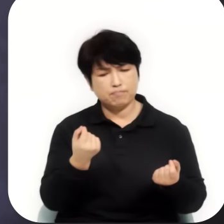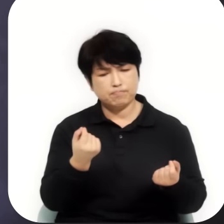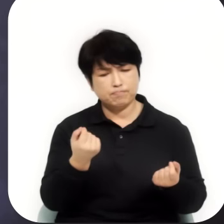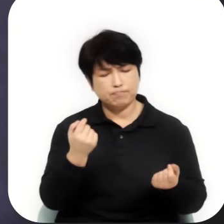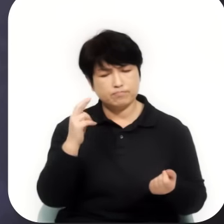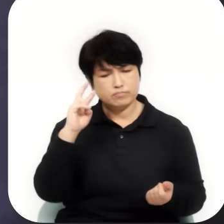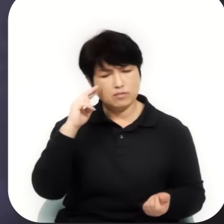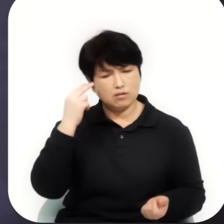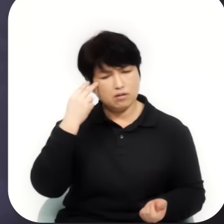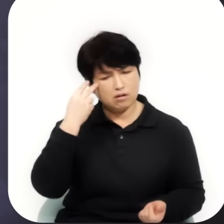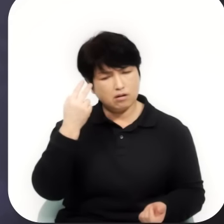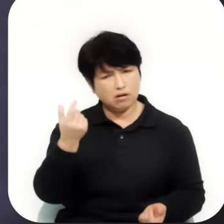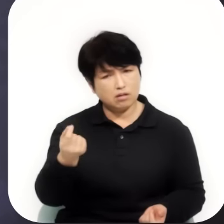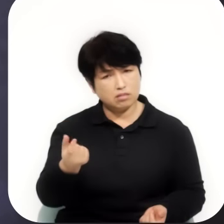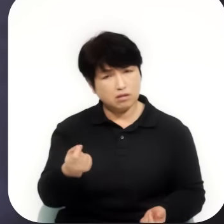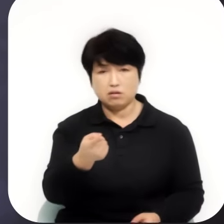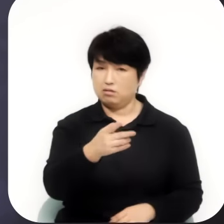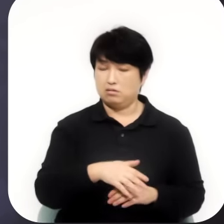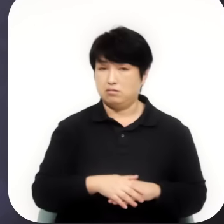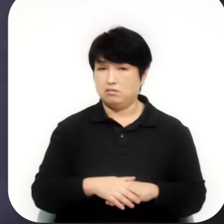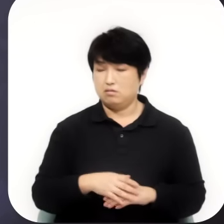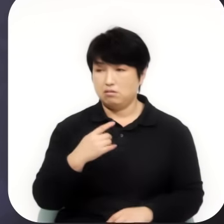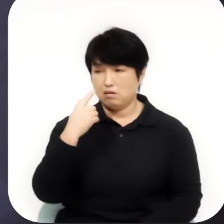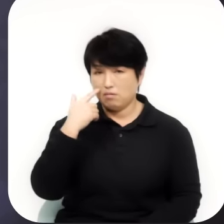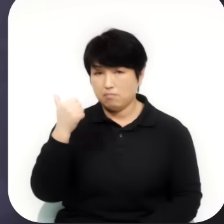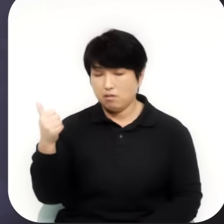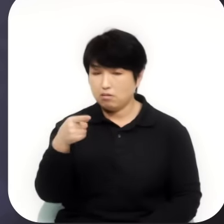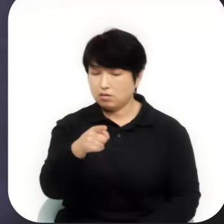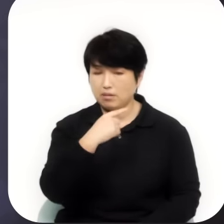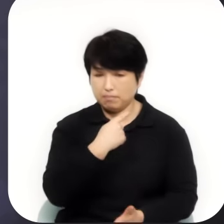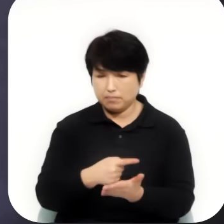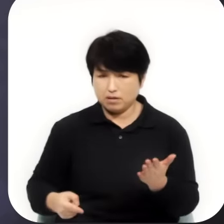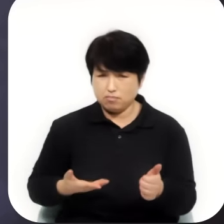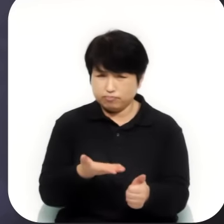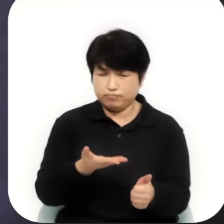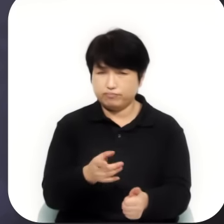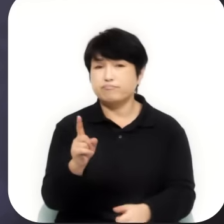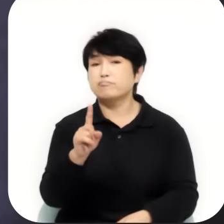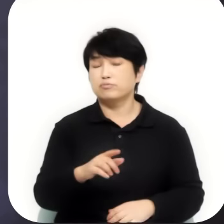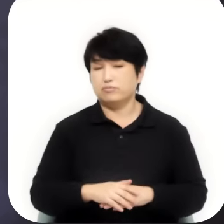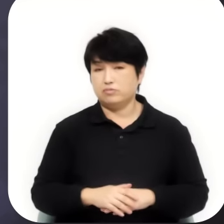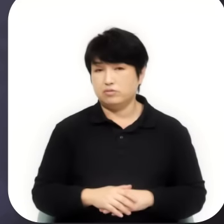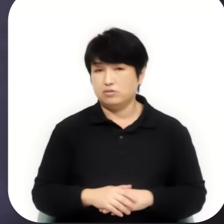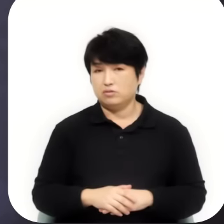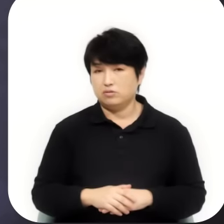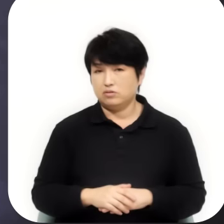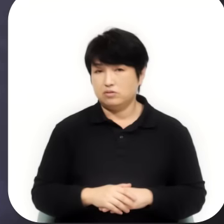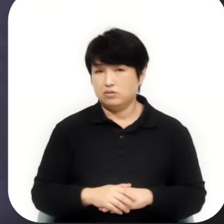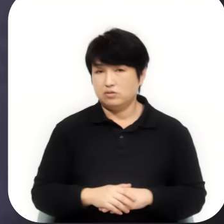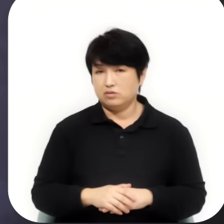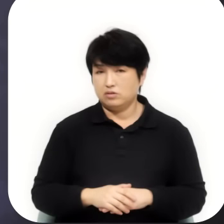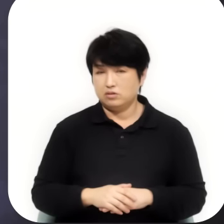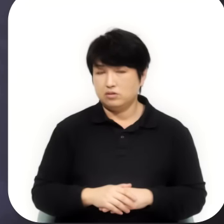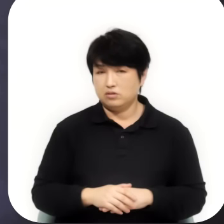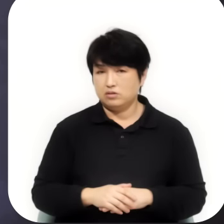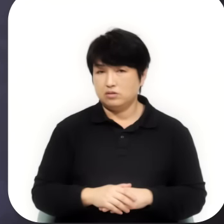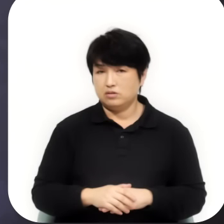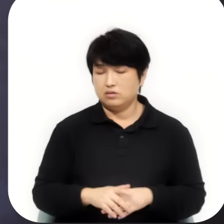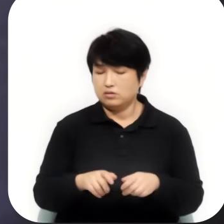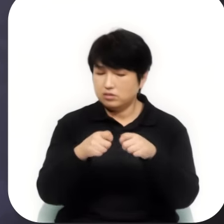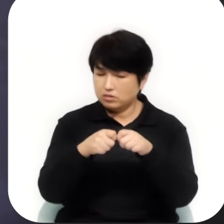착각하고 있지 않느냐. 실제로 제가 아버지가 자기한테 피해를 끼친 게 뭐가 있느냐는 거예요. 그러니까 이런 걸 잘 점검해